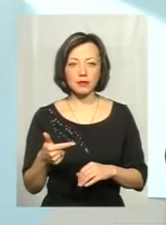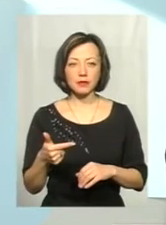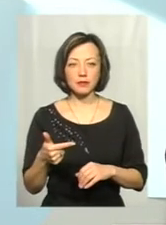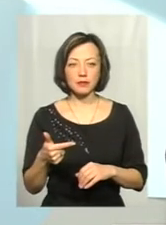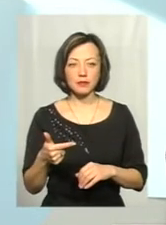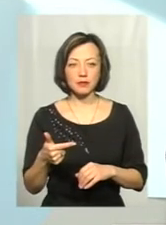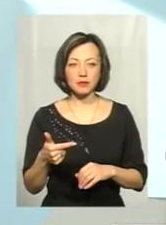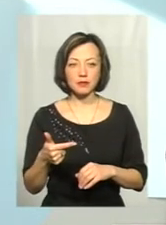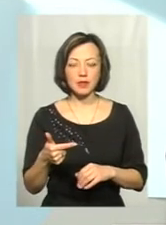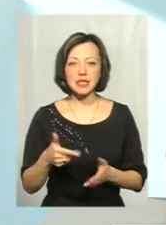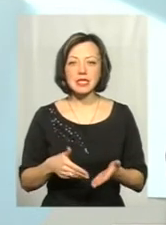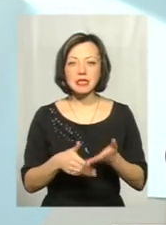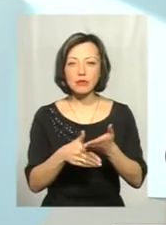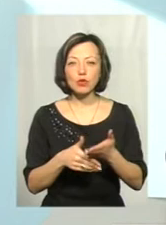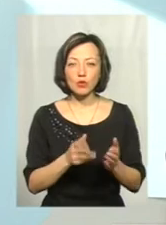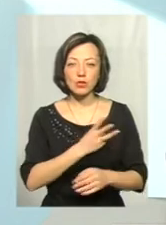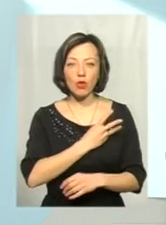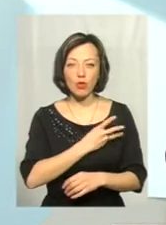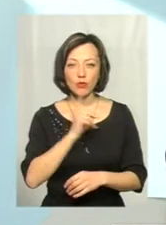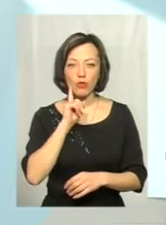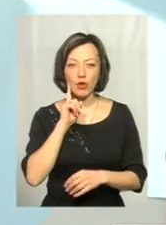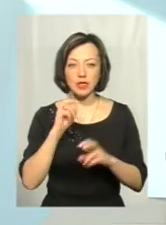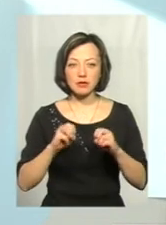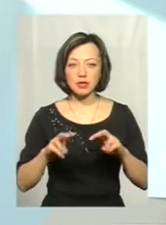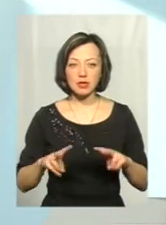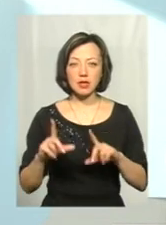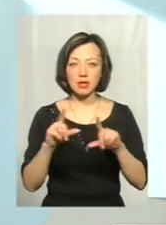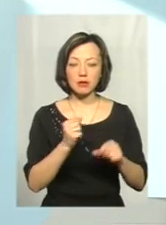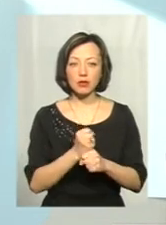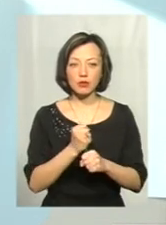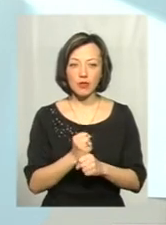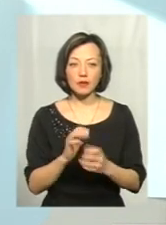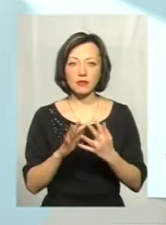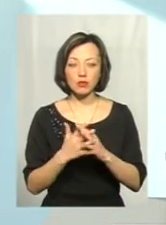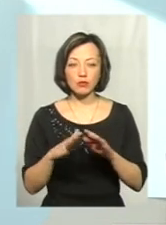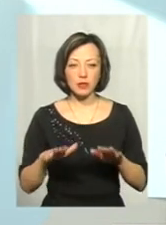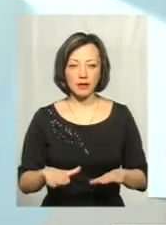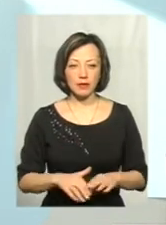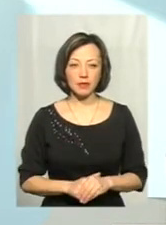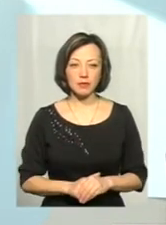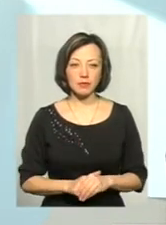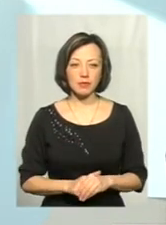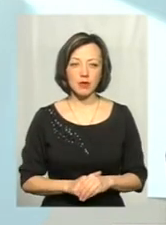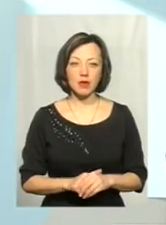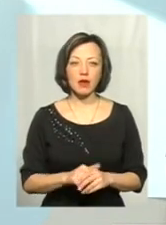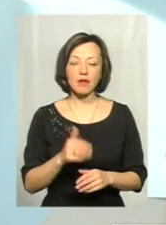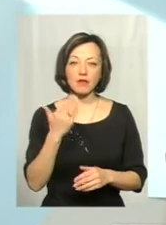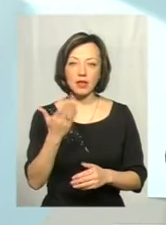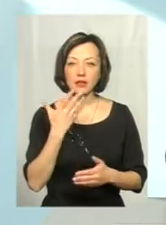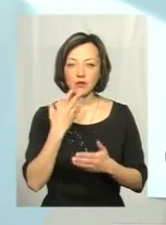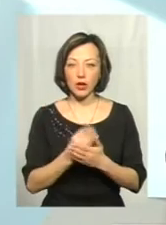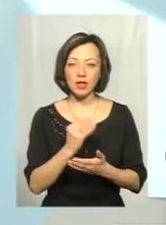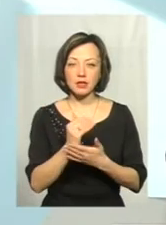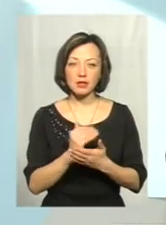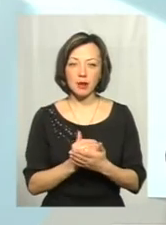включають стимули для заохочення молодих спеціалістів їхати працювати власне у сільську місцевість. В них якби своя система стимулів,